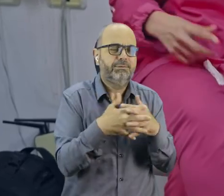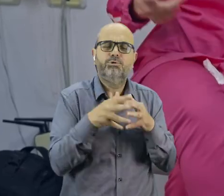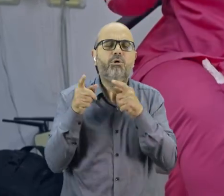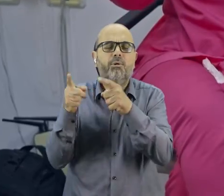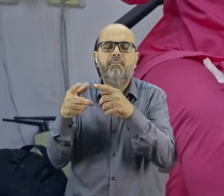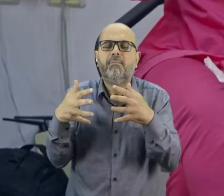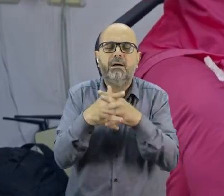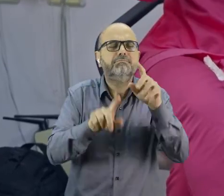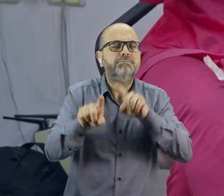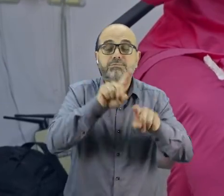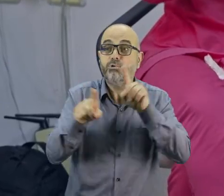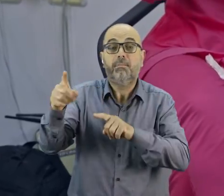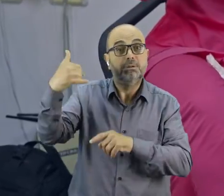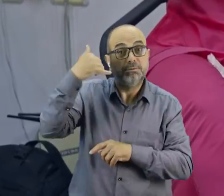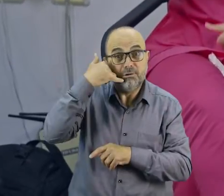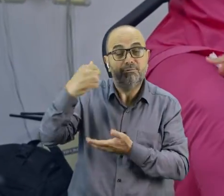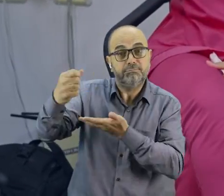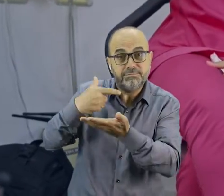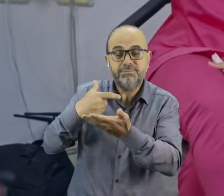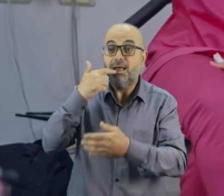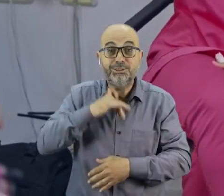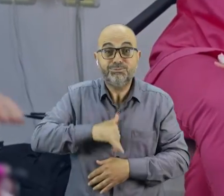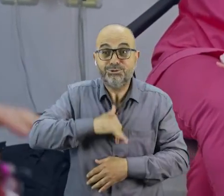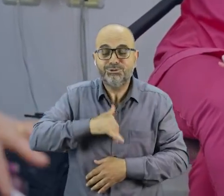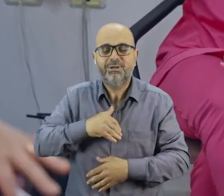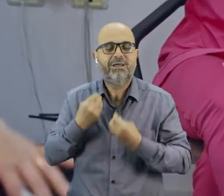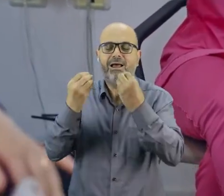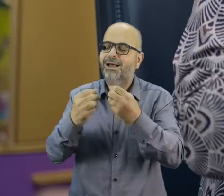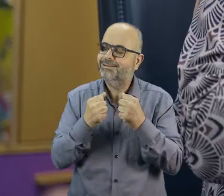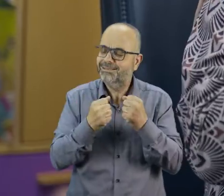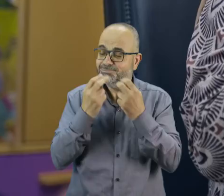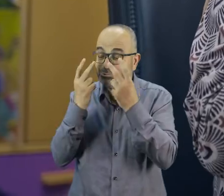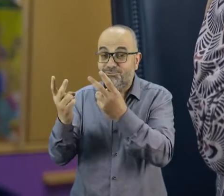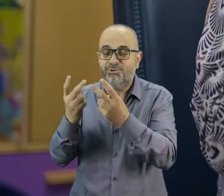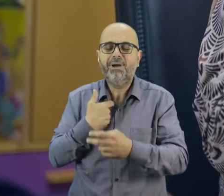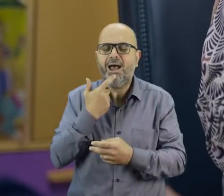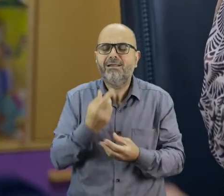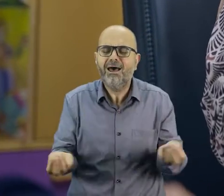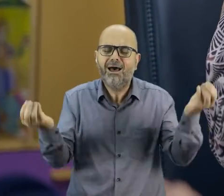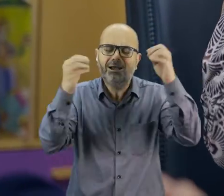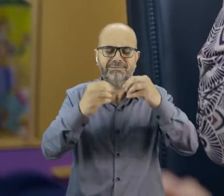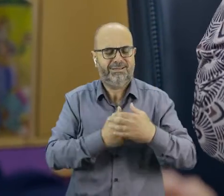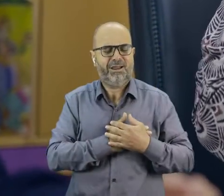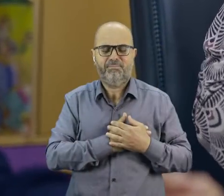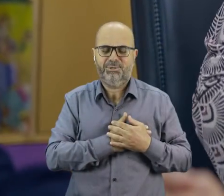أهلي ولغاية إنهم يتصلوا فيا إيش عايزة إيش محتاجة. هذا أصعب موقف في حياتي إني حبيتهم بزيادة.